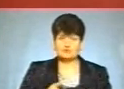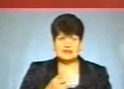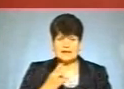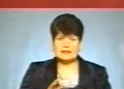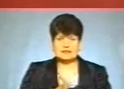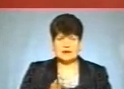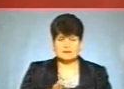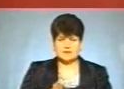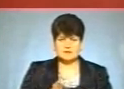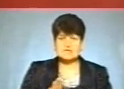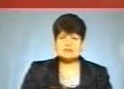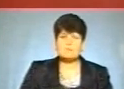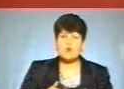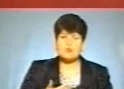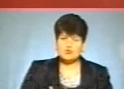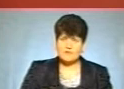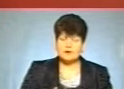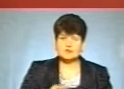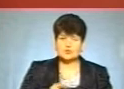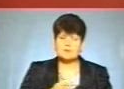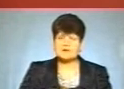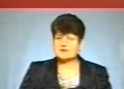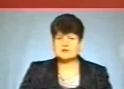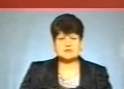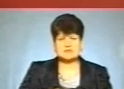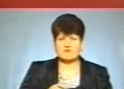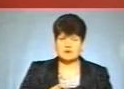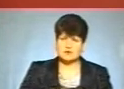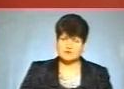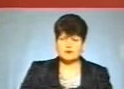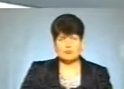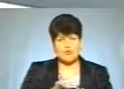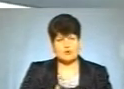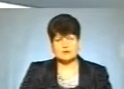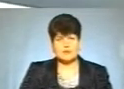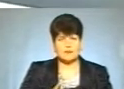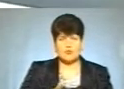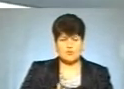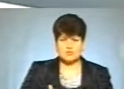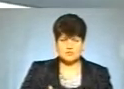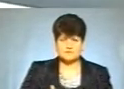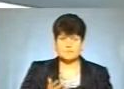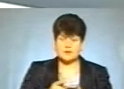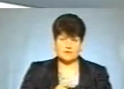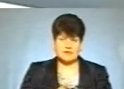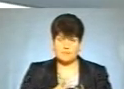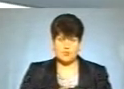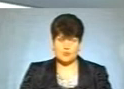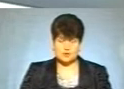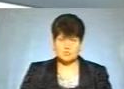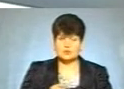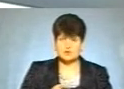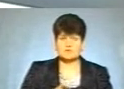дивляться запропонувати, але тоді вже працівник сам вирішує, чи він погоджується, чи не погоджується. Відповідно, якщо він не погоджується, тоді